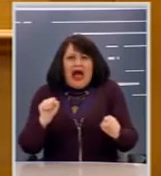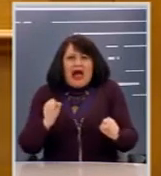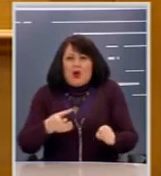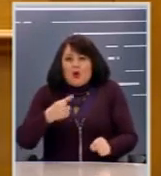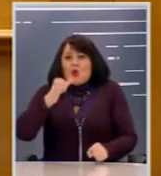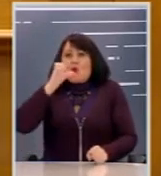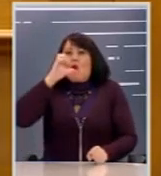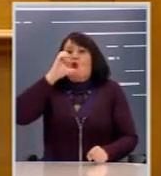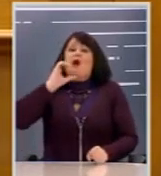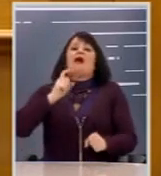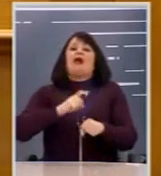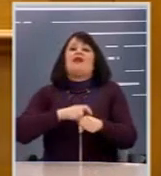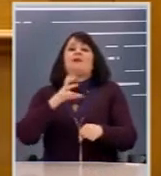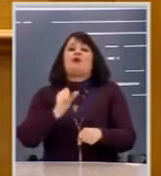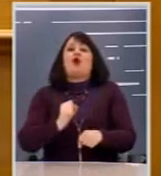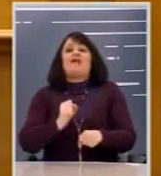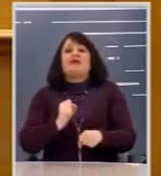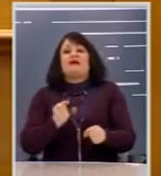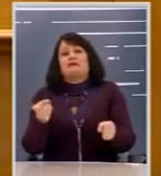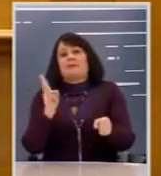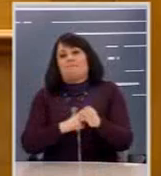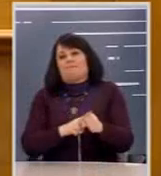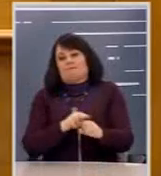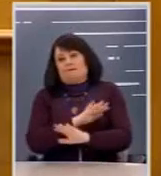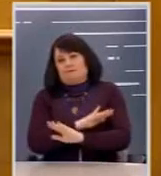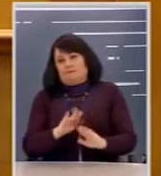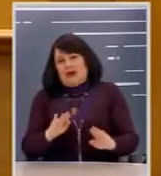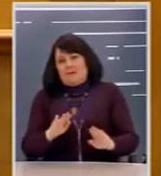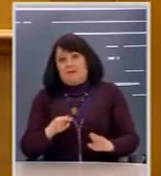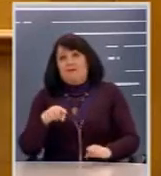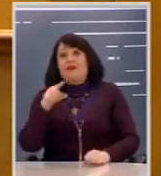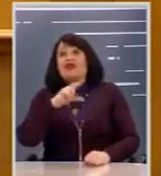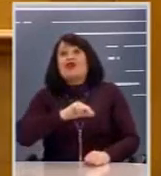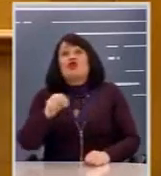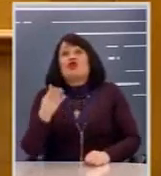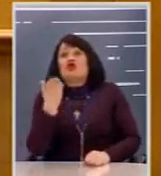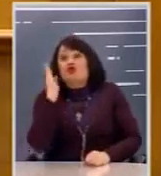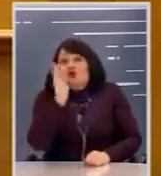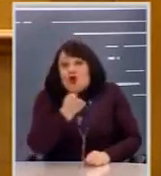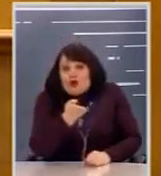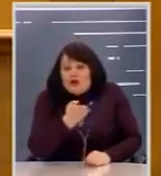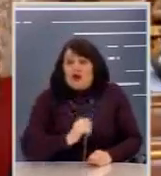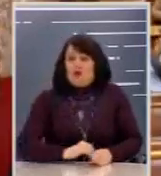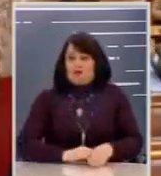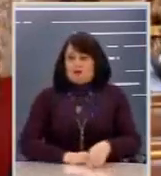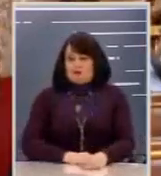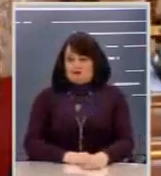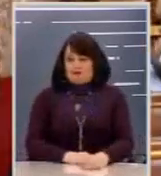αγγίξει με τα χείλη του το ποτήρι. Αυτή είναι η μοίρα σας. Σας ευχαριστώ πολύ.